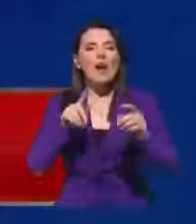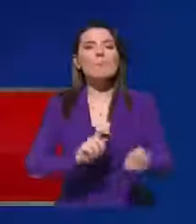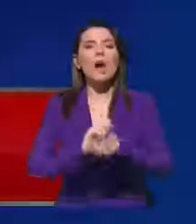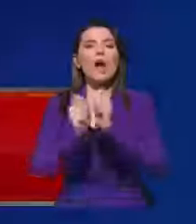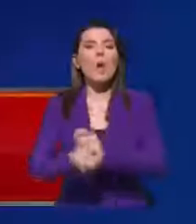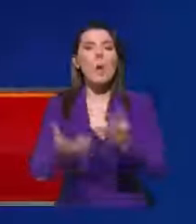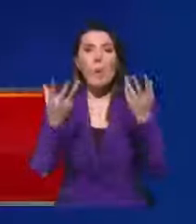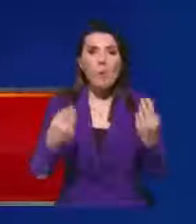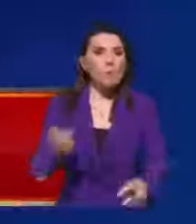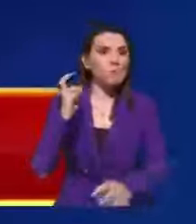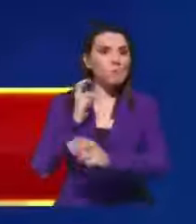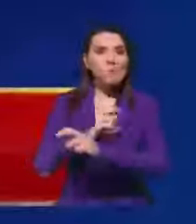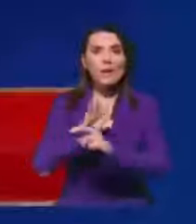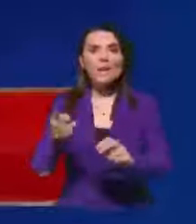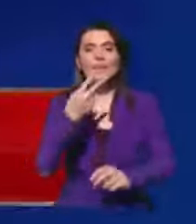değişiklik olmasaydı